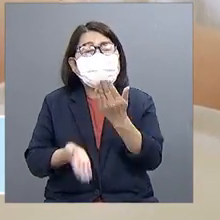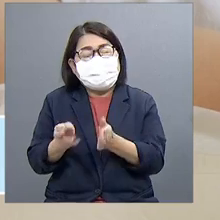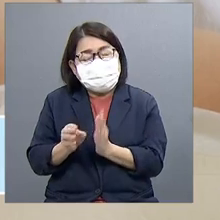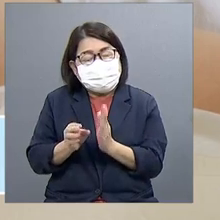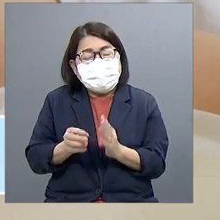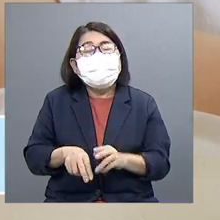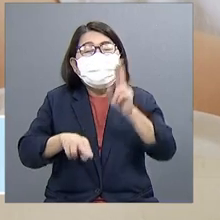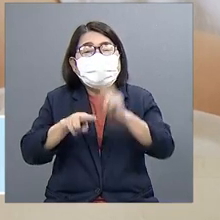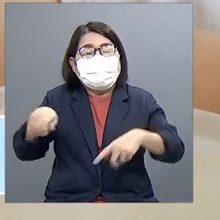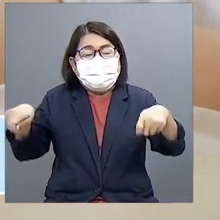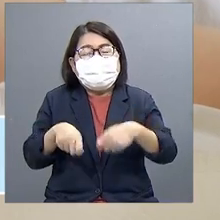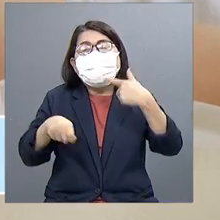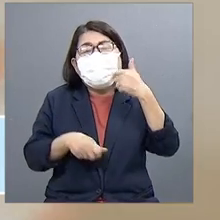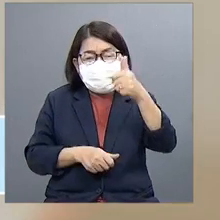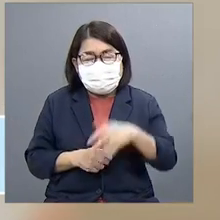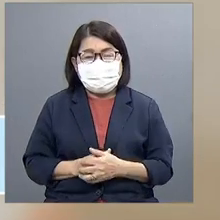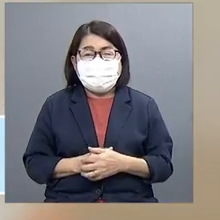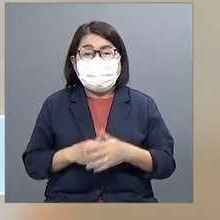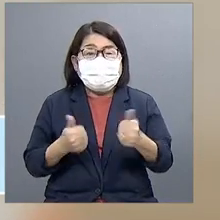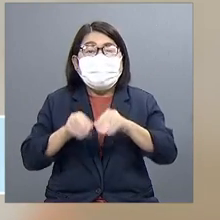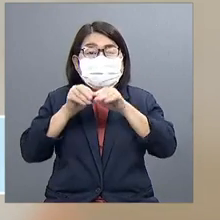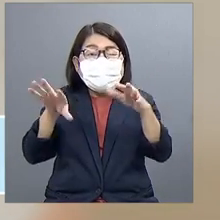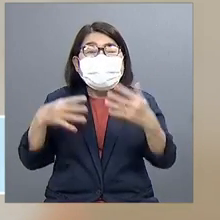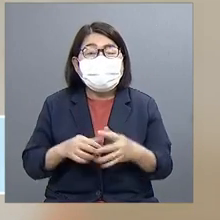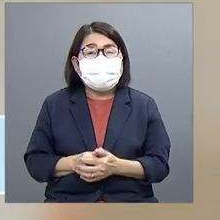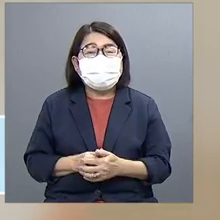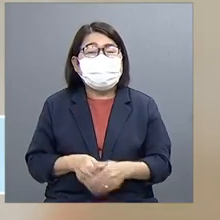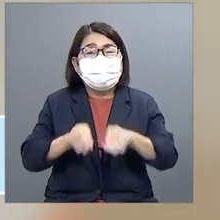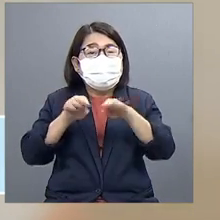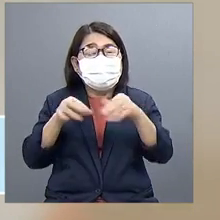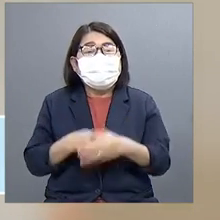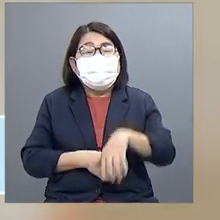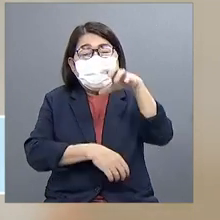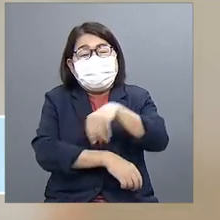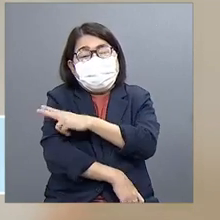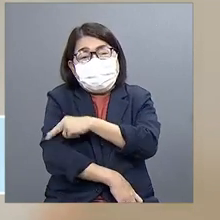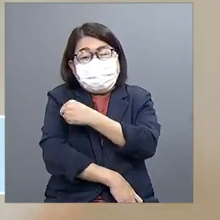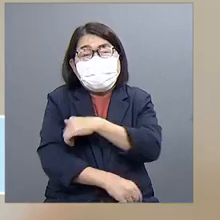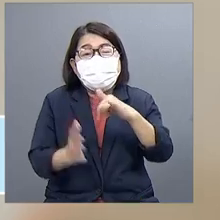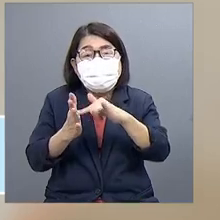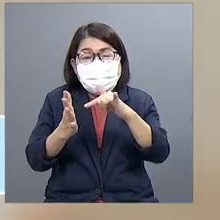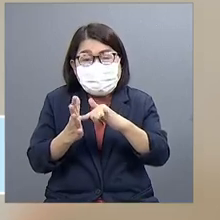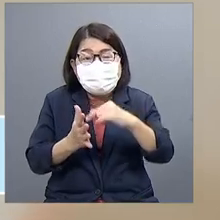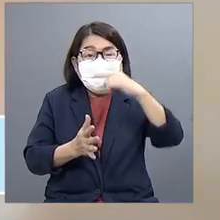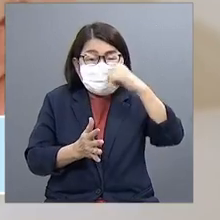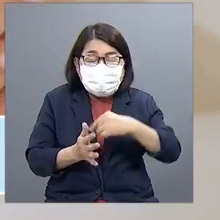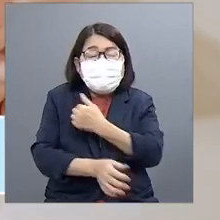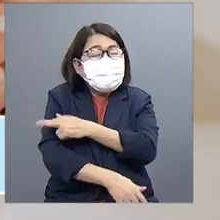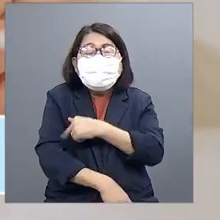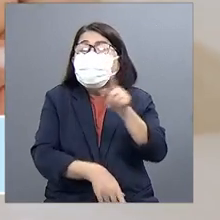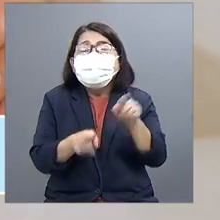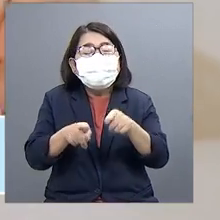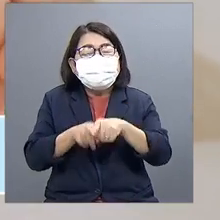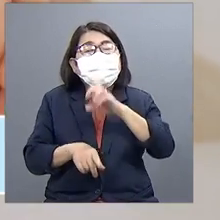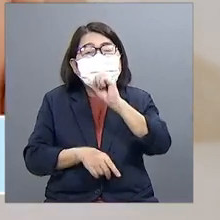ร์ข้อความนี้นะครับในสื่อสังคมออนไลน์นั่นแหละครับทางนี้ทางกรมการแพทย์แผนไทยและการแพทย์ทางเลือกก็ออกมาชี้แจงนะครับว่าการเอาเนื้อฟักทองมา